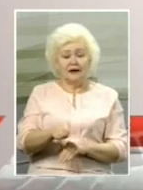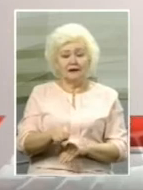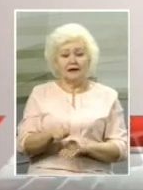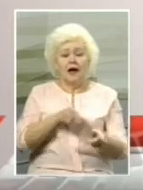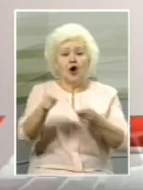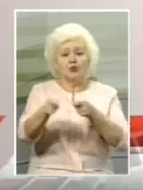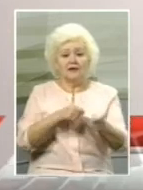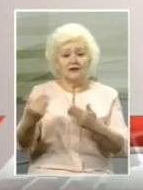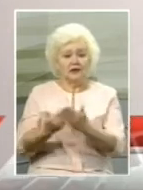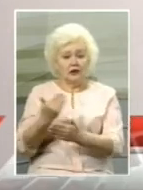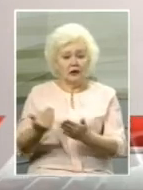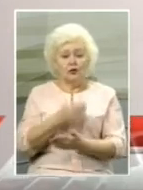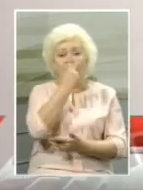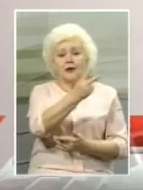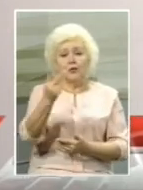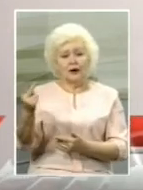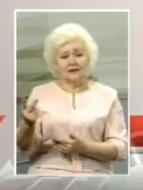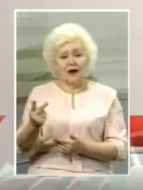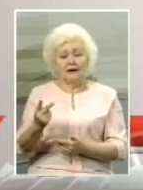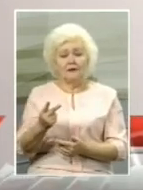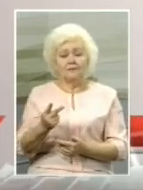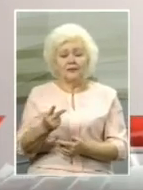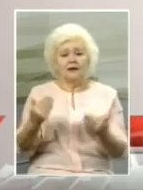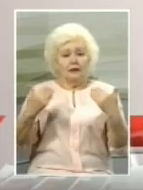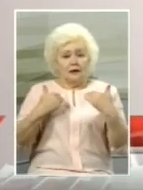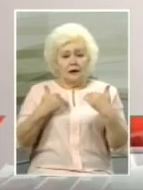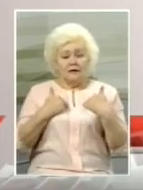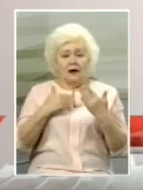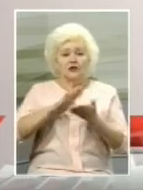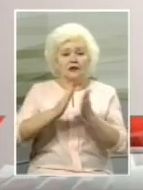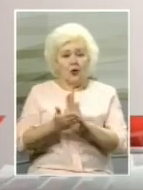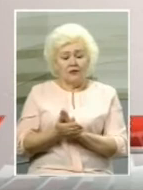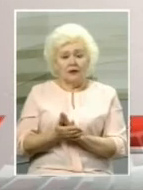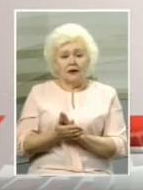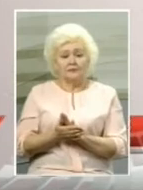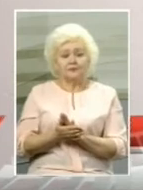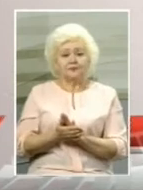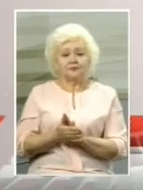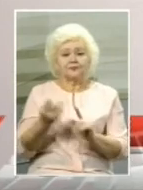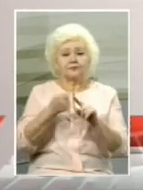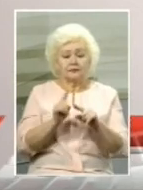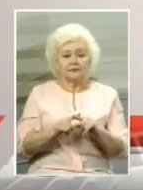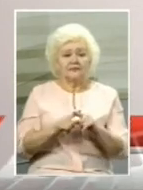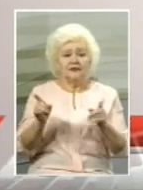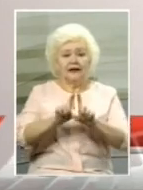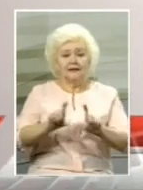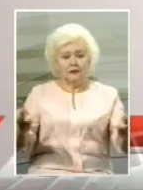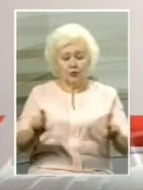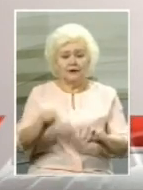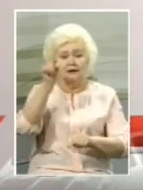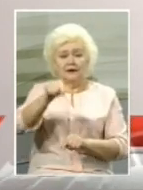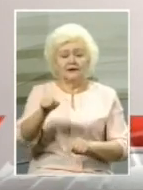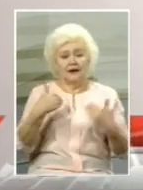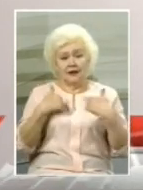мы руководители показали наши договора на этот объект. Ну,